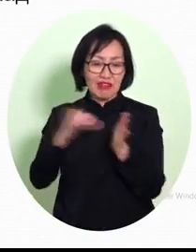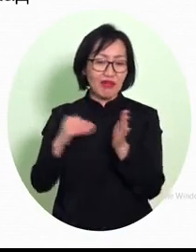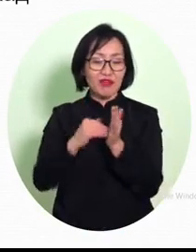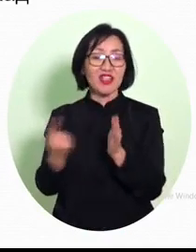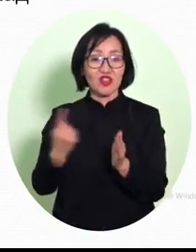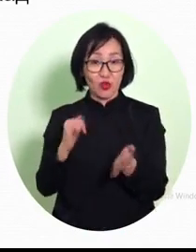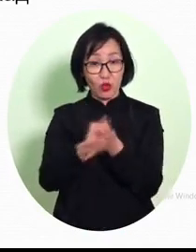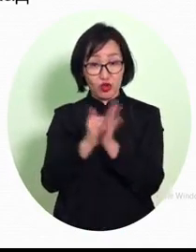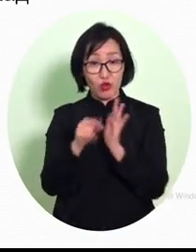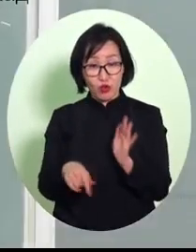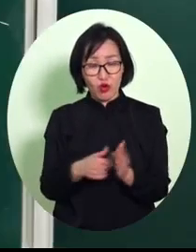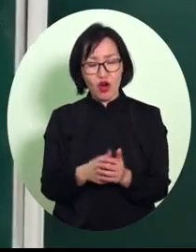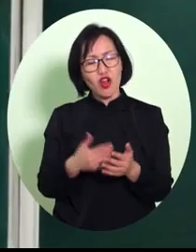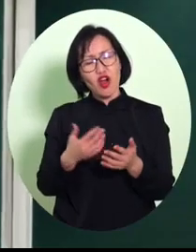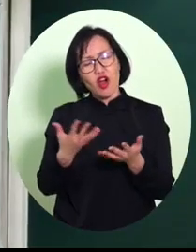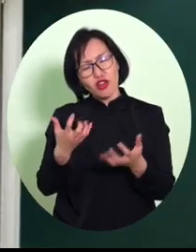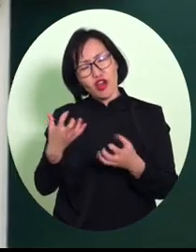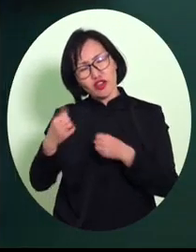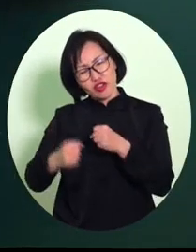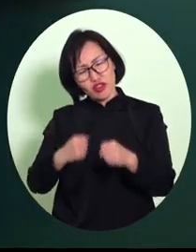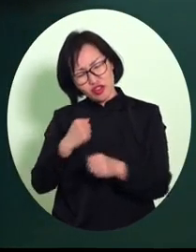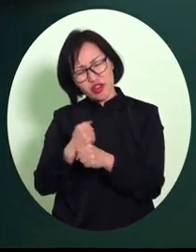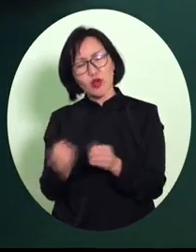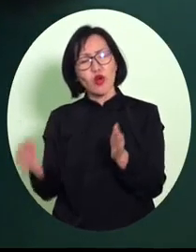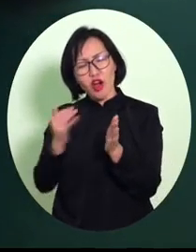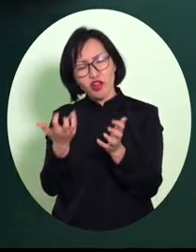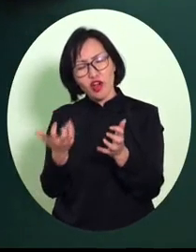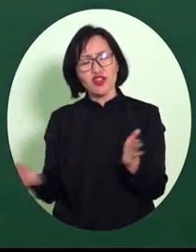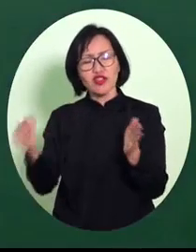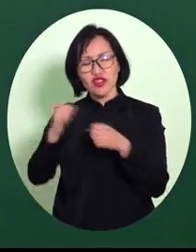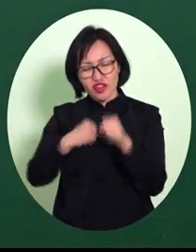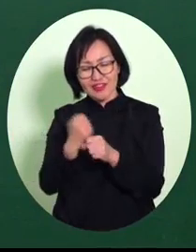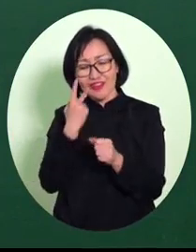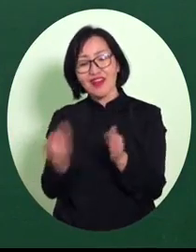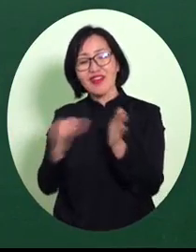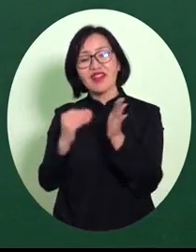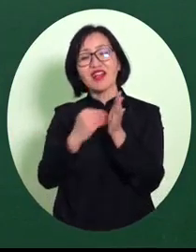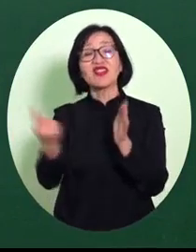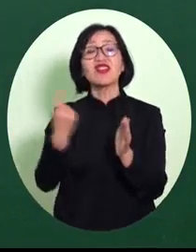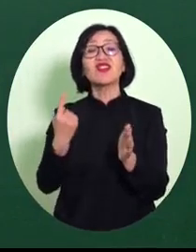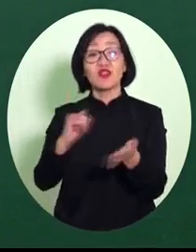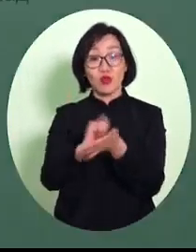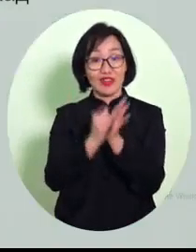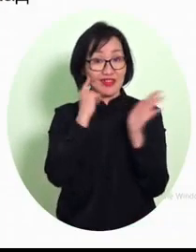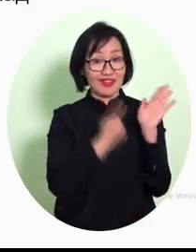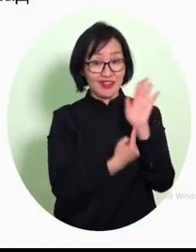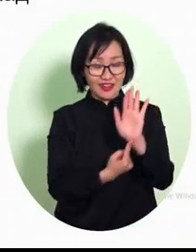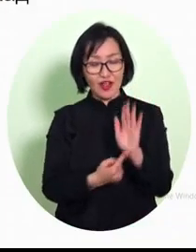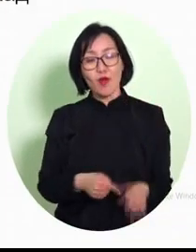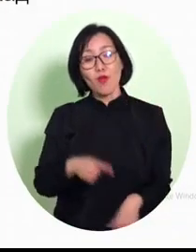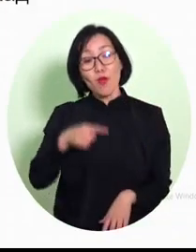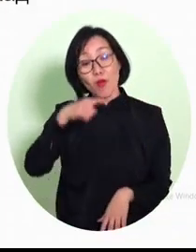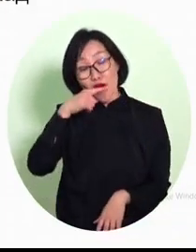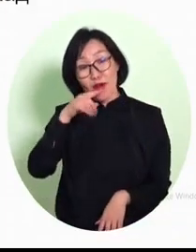үнэр хан хийх шиг энэ сайхан хавар олон олон жил үлэн давтагданаа гэсэн санаа гаргасан байна. За мөн